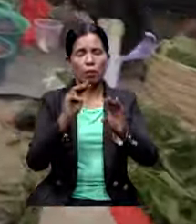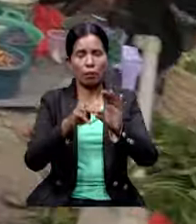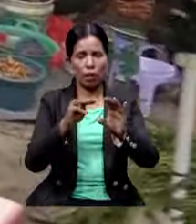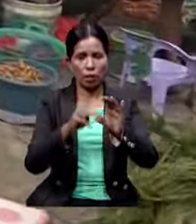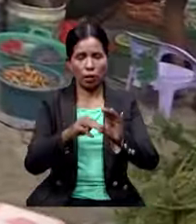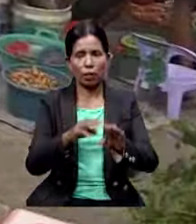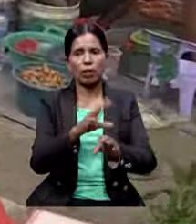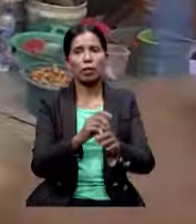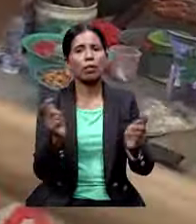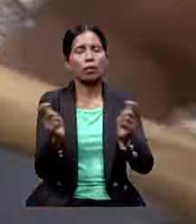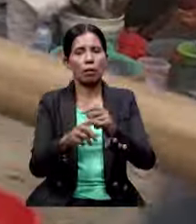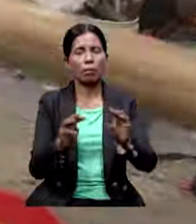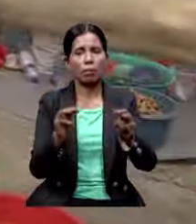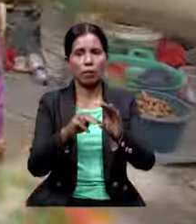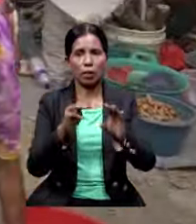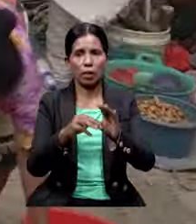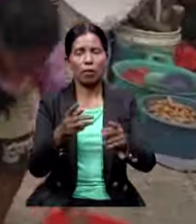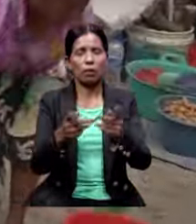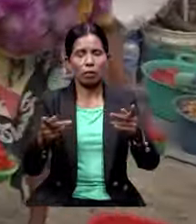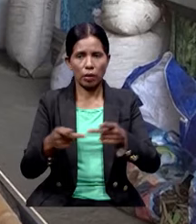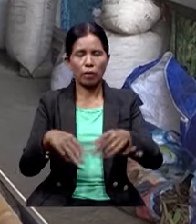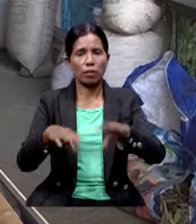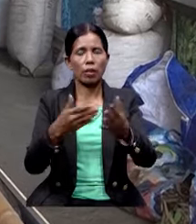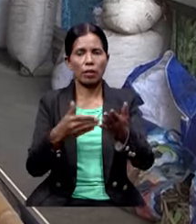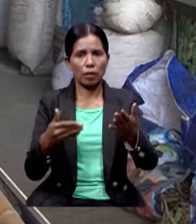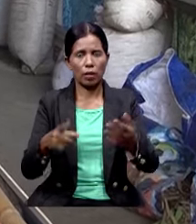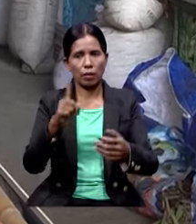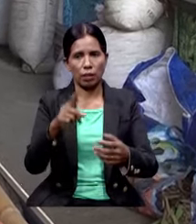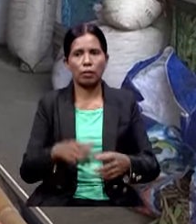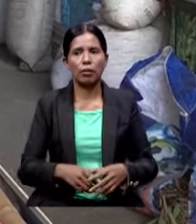transforma merkadu taibesi sainudar sentru komersialida. Mateus Romario, Tomas Suarez, GMM.